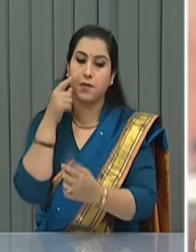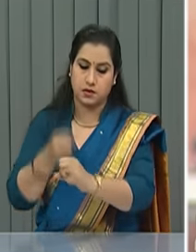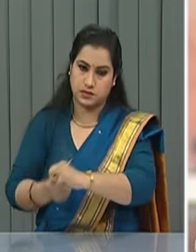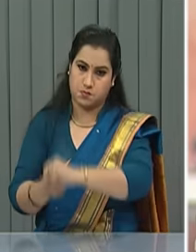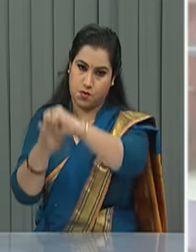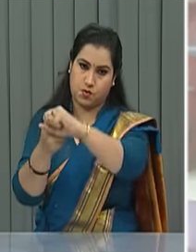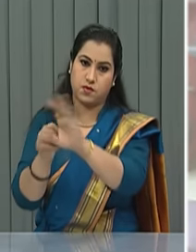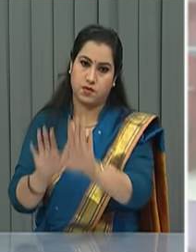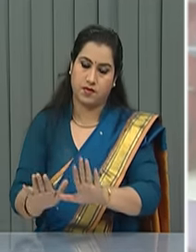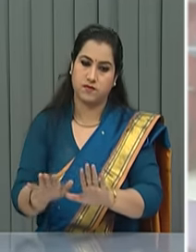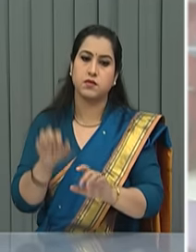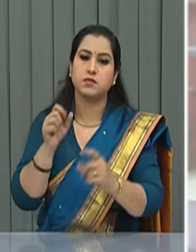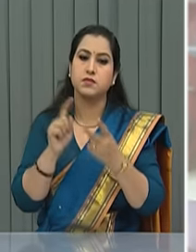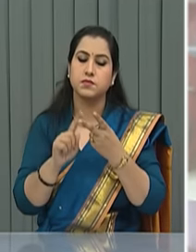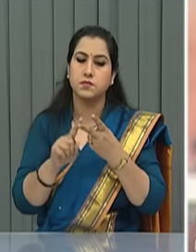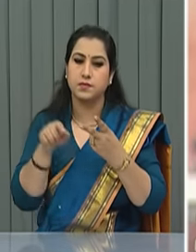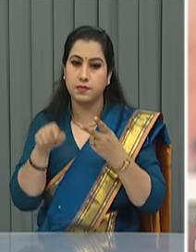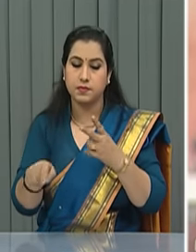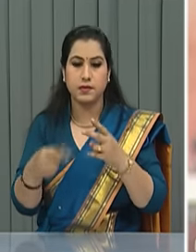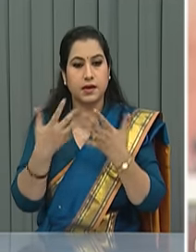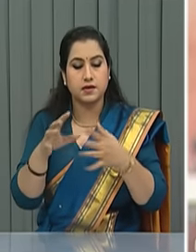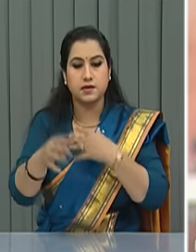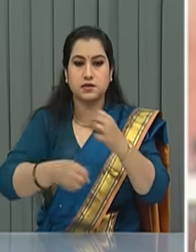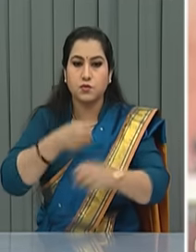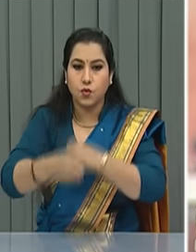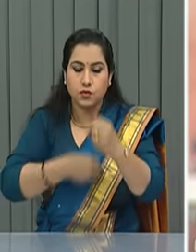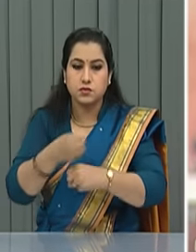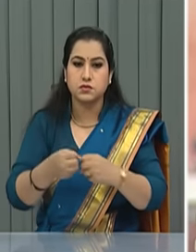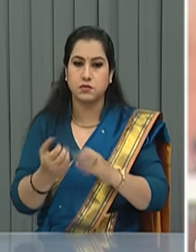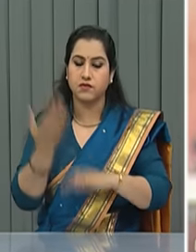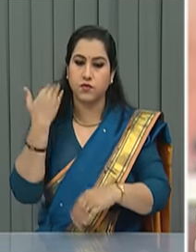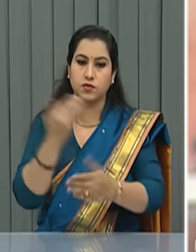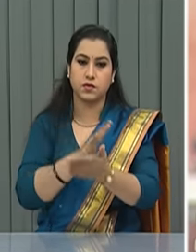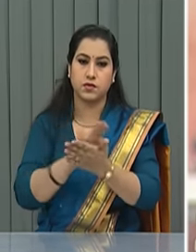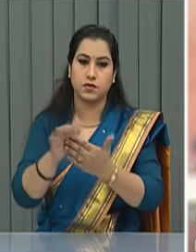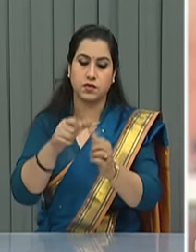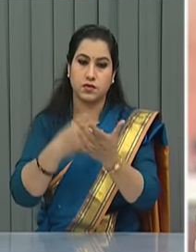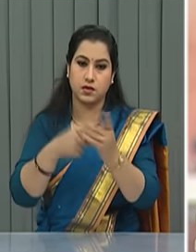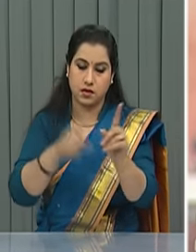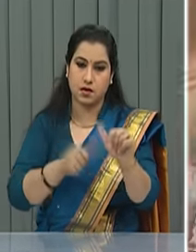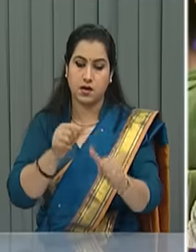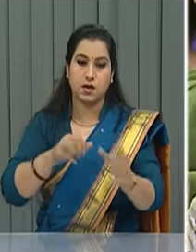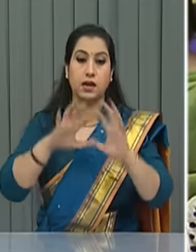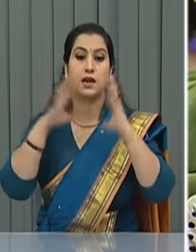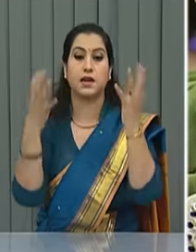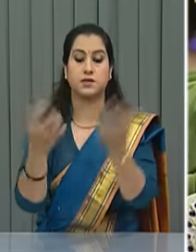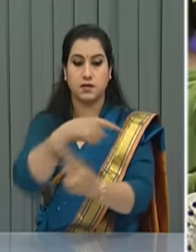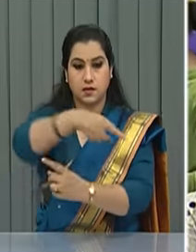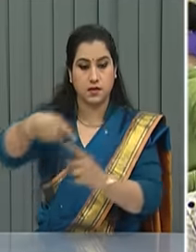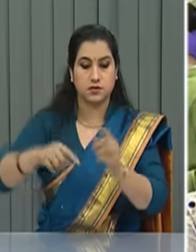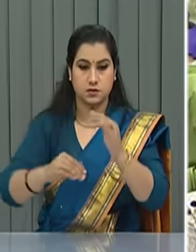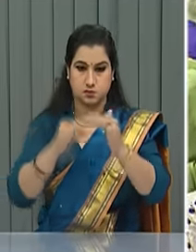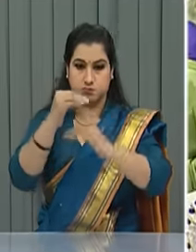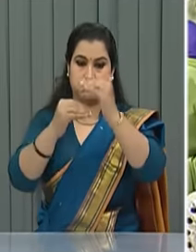हैं। और दूसरी बात, जिन खेलों में लड़कियाँ, स्पेशली हरियाणा की लड़कियाँ अंतर्राष्ट्रीय स्तर पर बढ़ रही